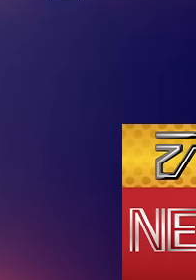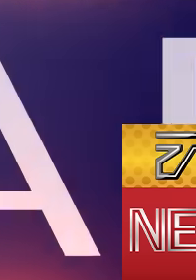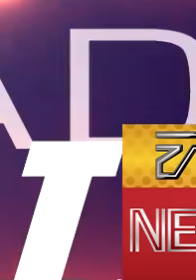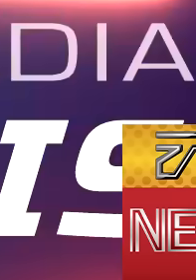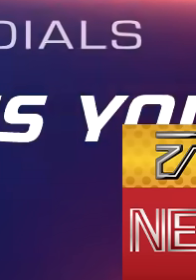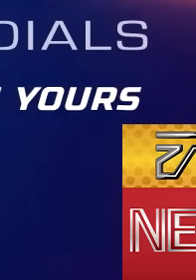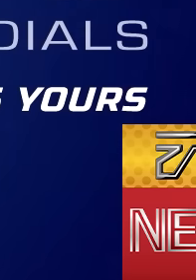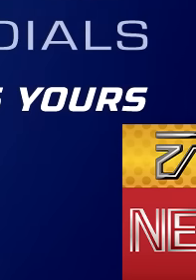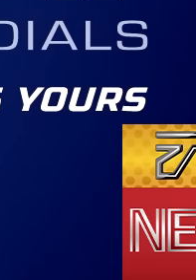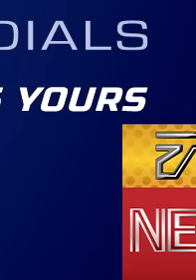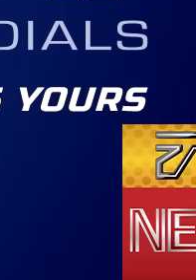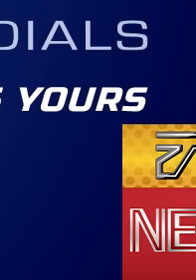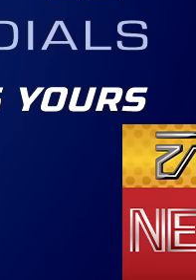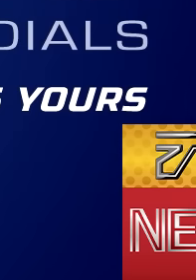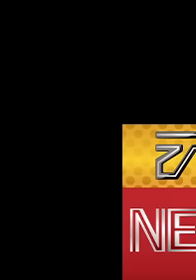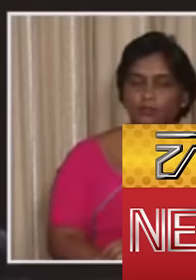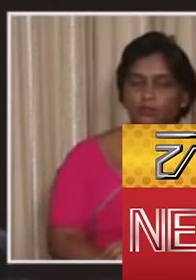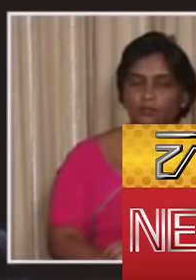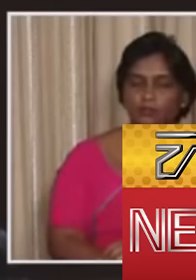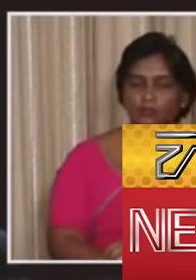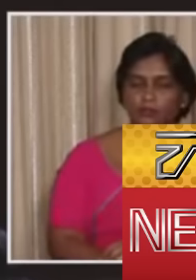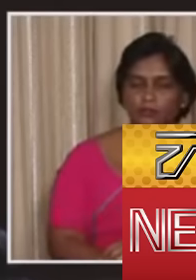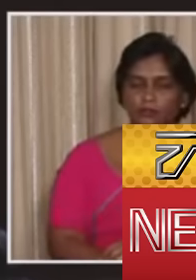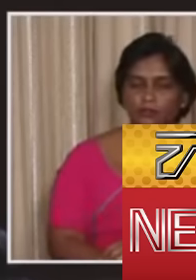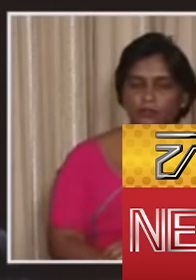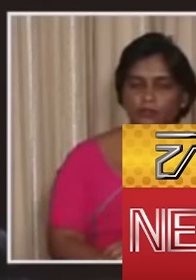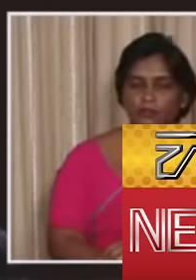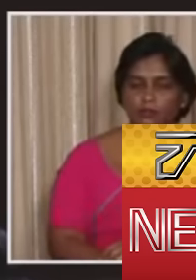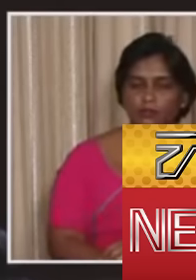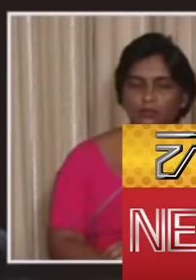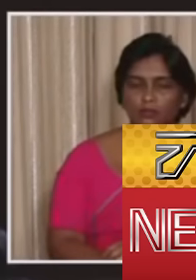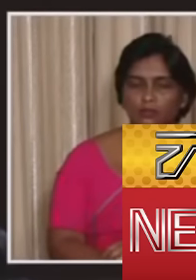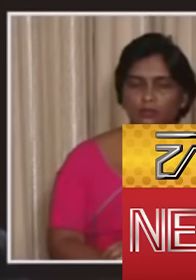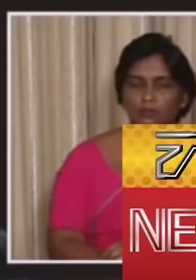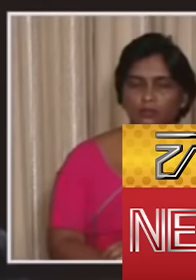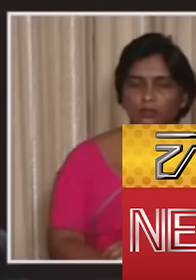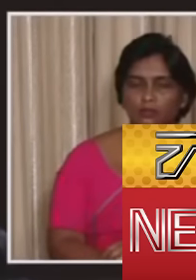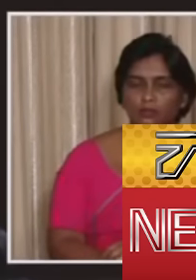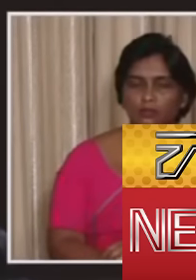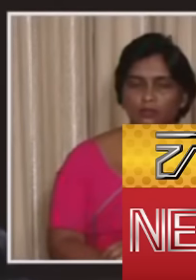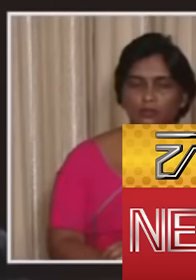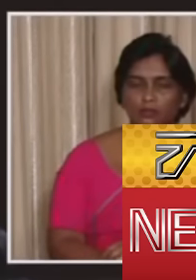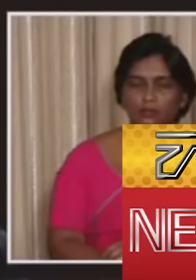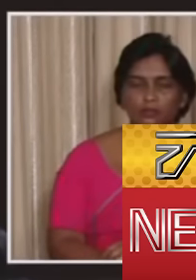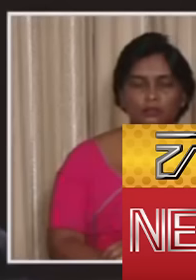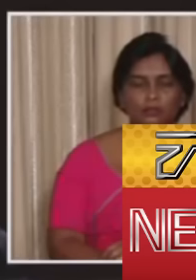Radials the road is yours Yes it has 1 minute has been reduced